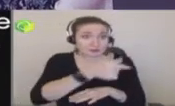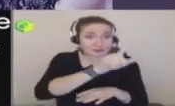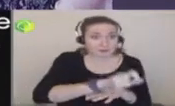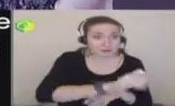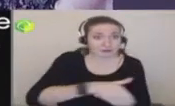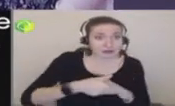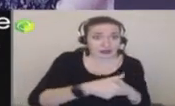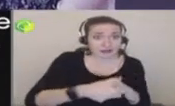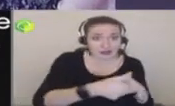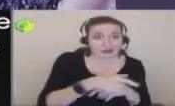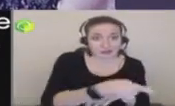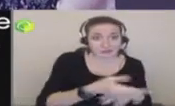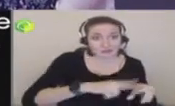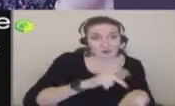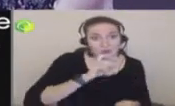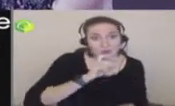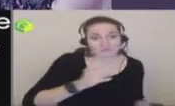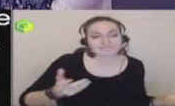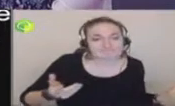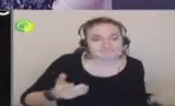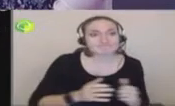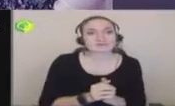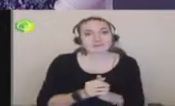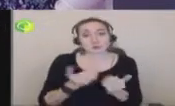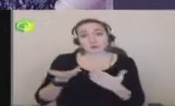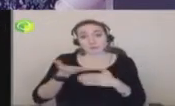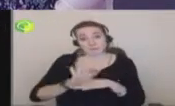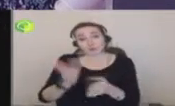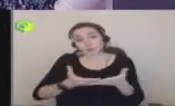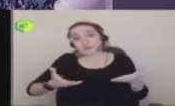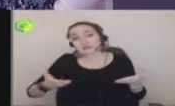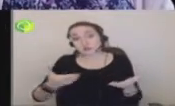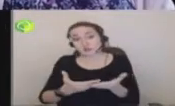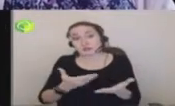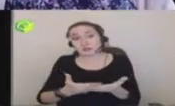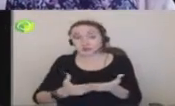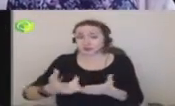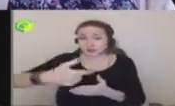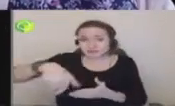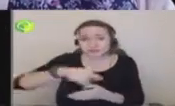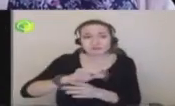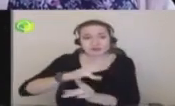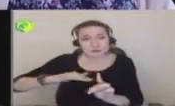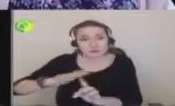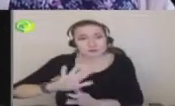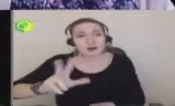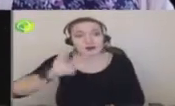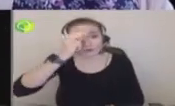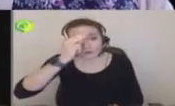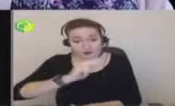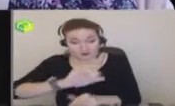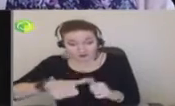compte de cette situation et que l'ensemble de la société comprenne que vous, les aidants, nous, les